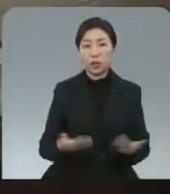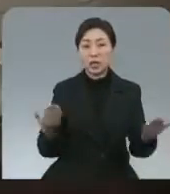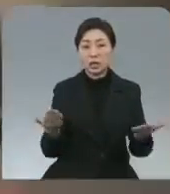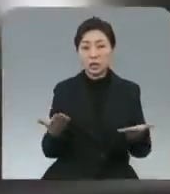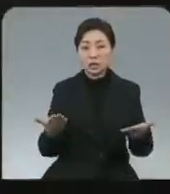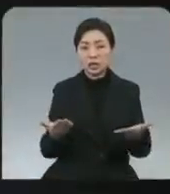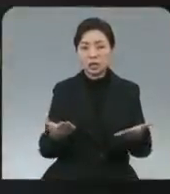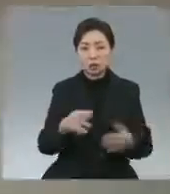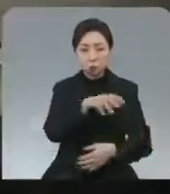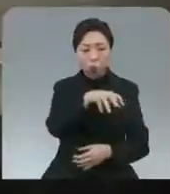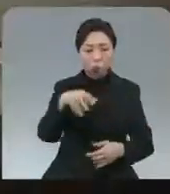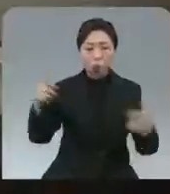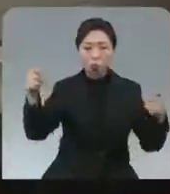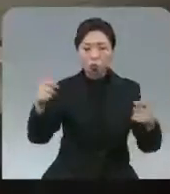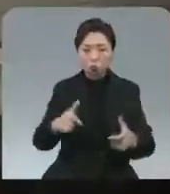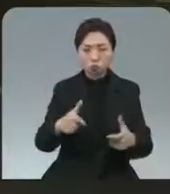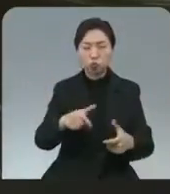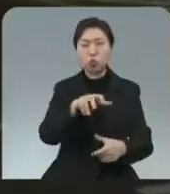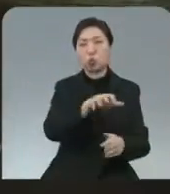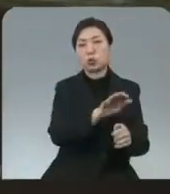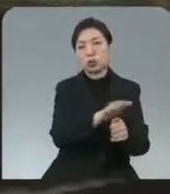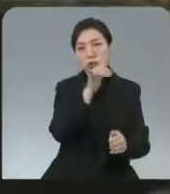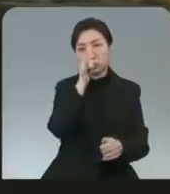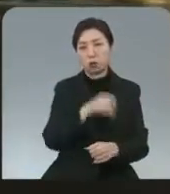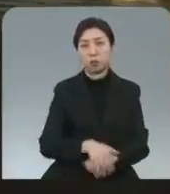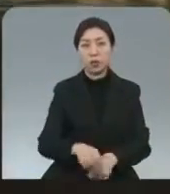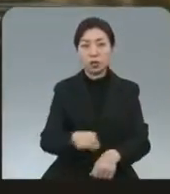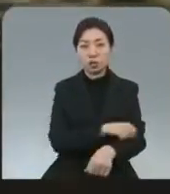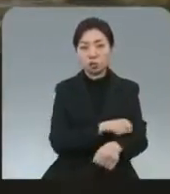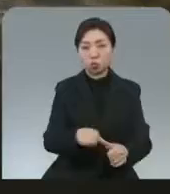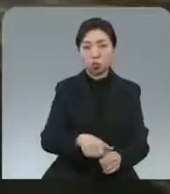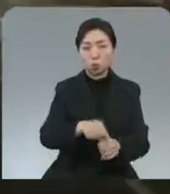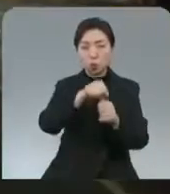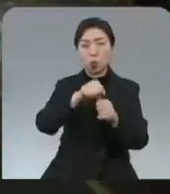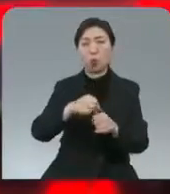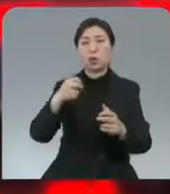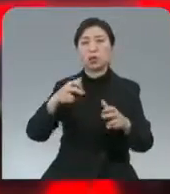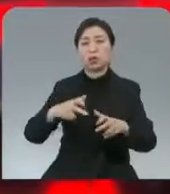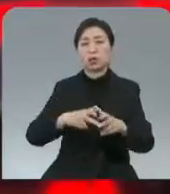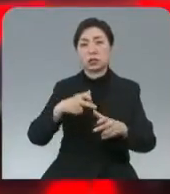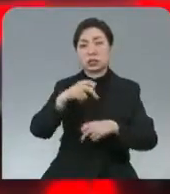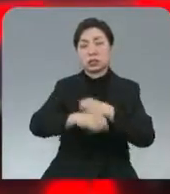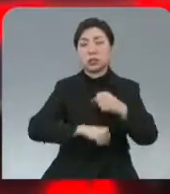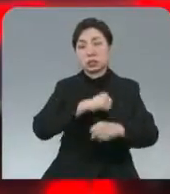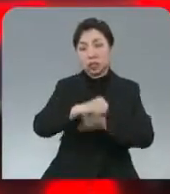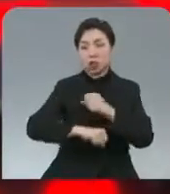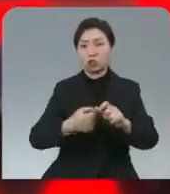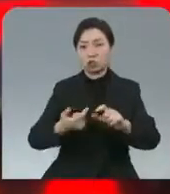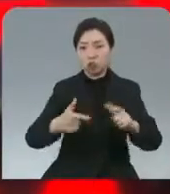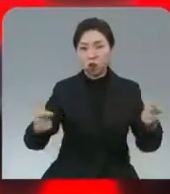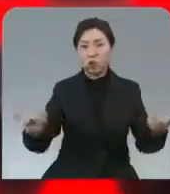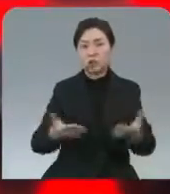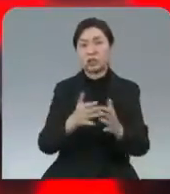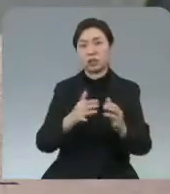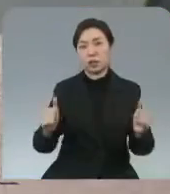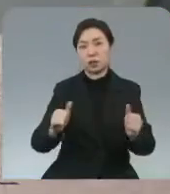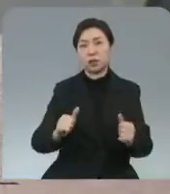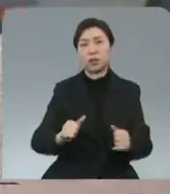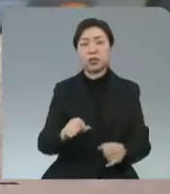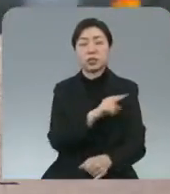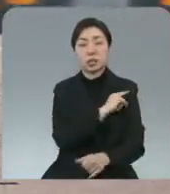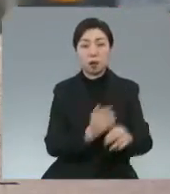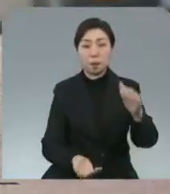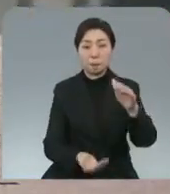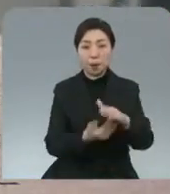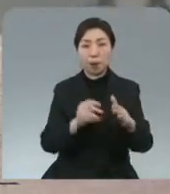防疫支援金，原先的支援对象为320万人，但在增额过程中将10万名简易征税对